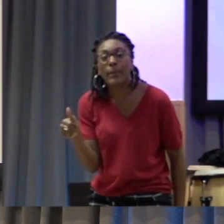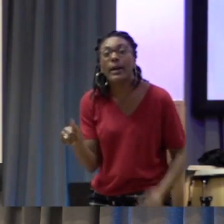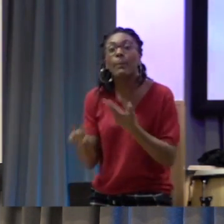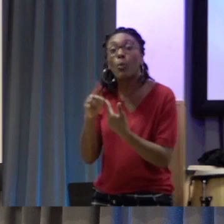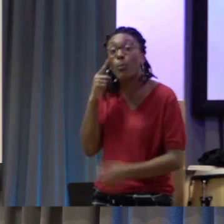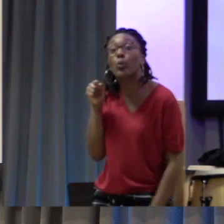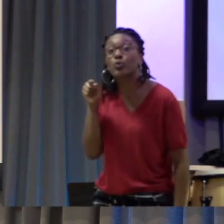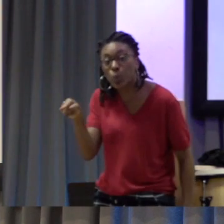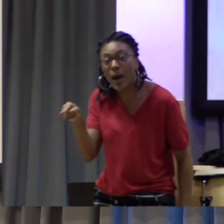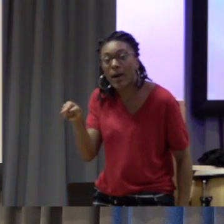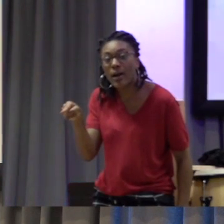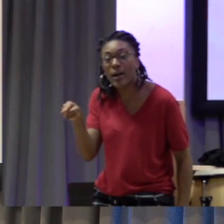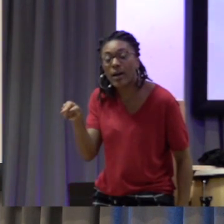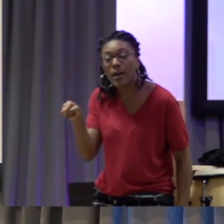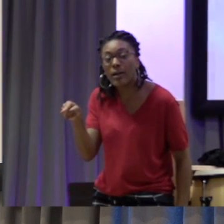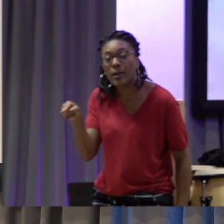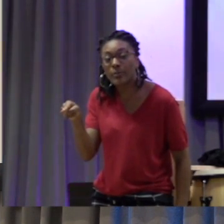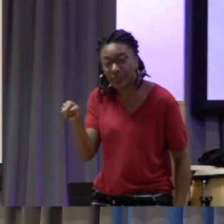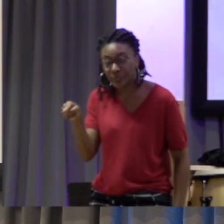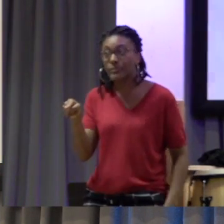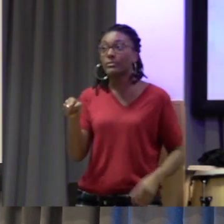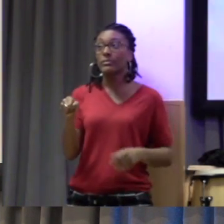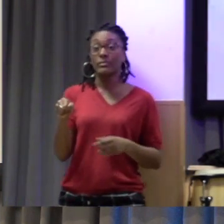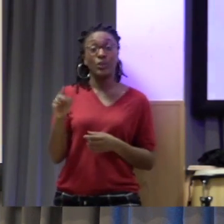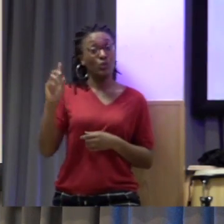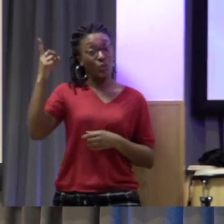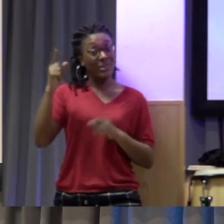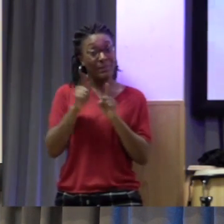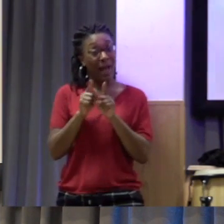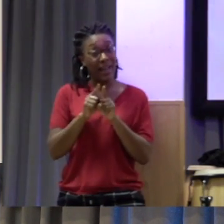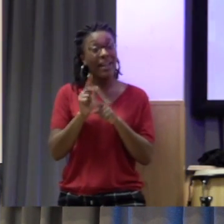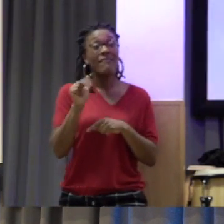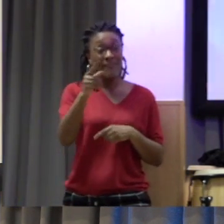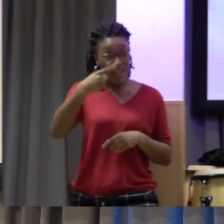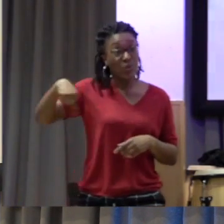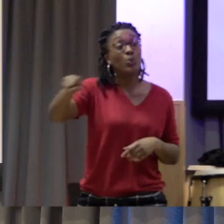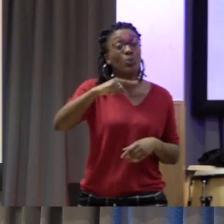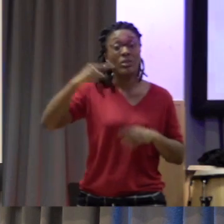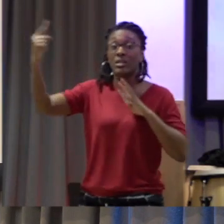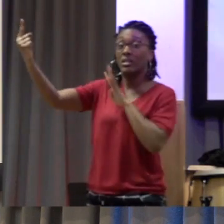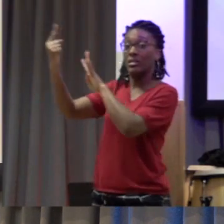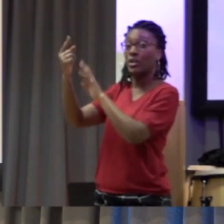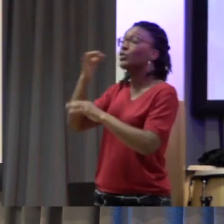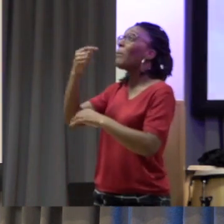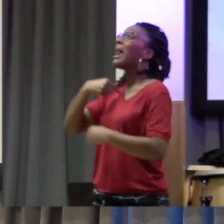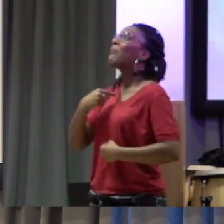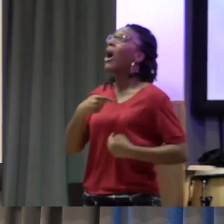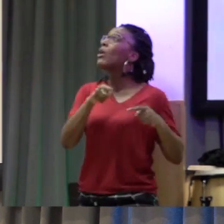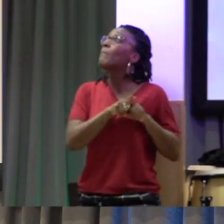feront sonner l'heure du jugement de Dieu. Et Dieu s'adressera à chacun de